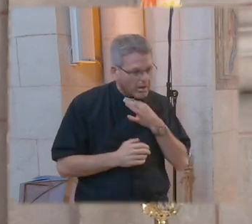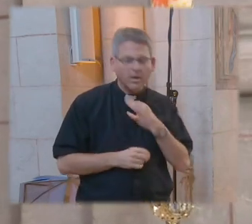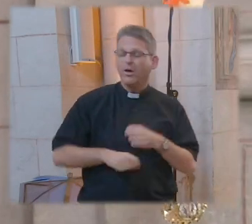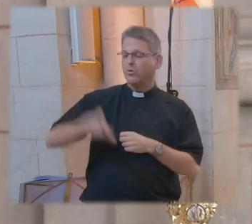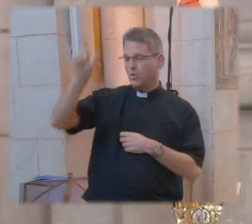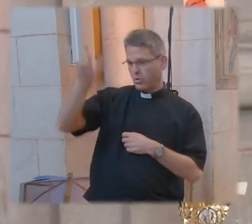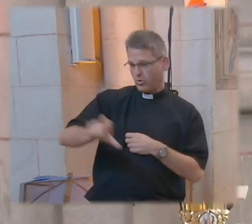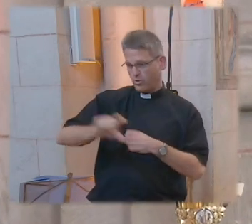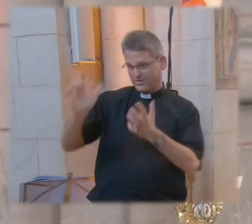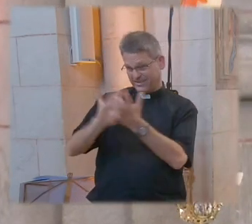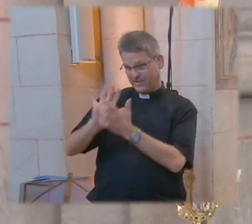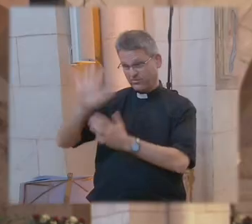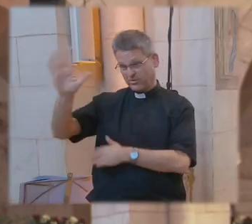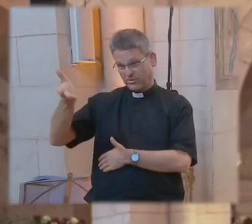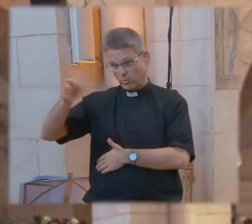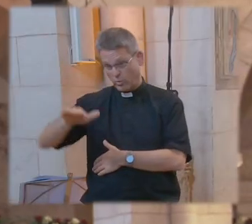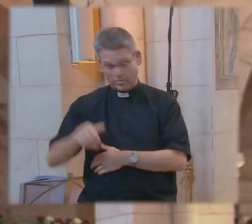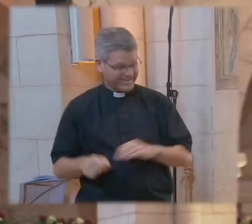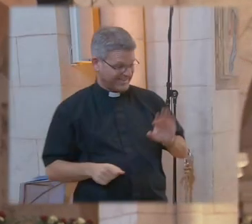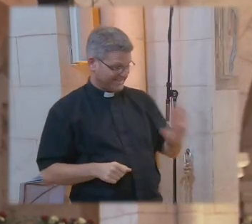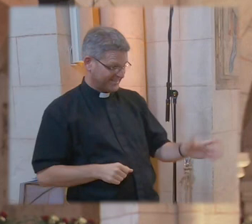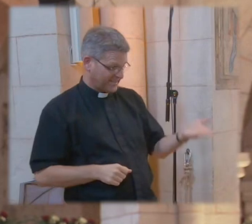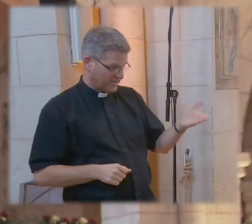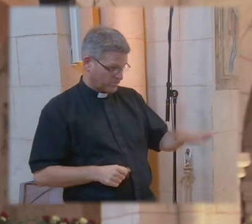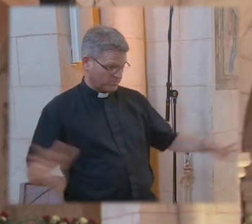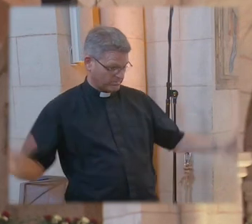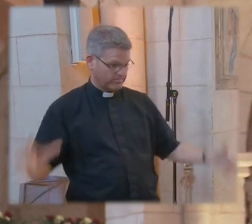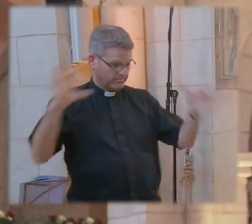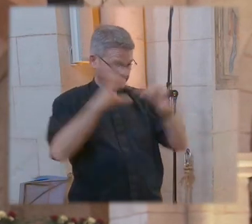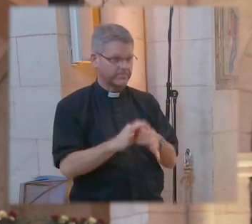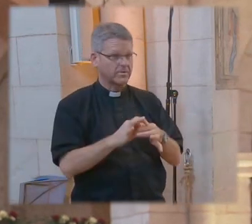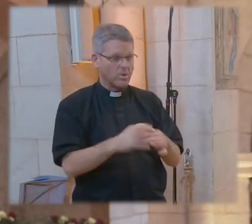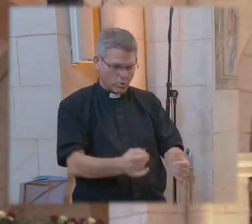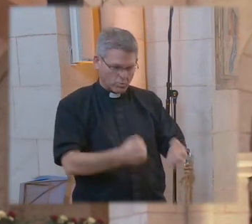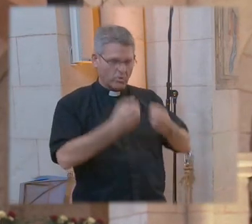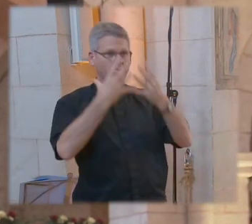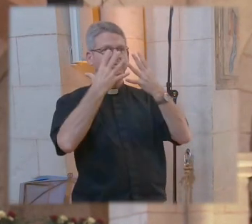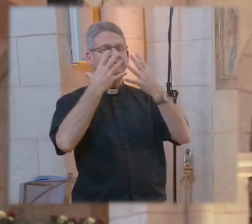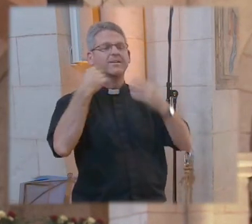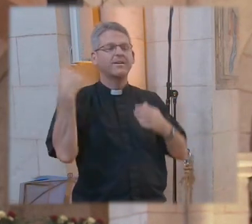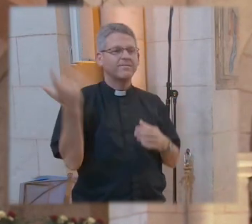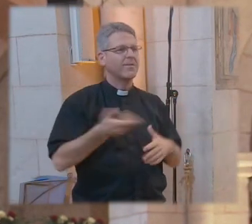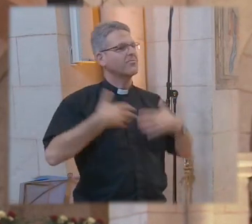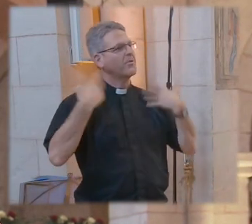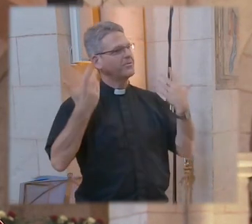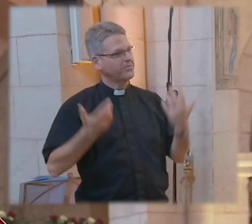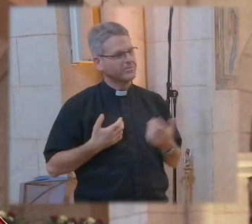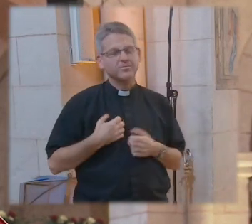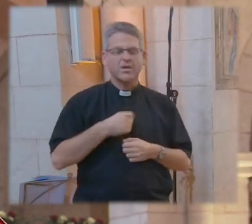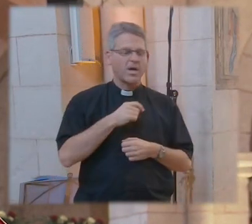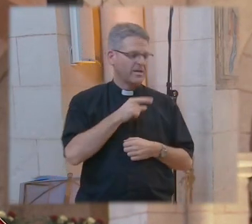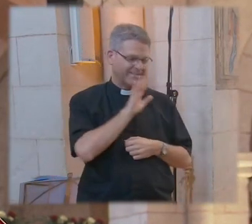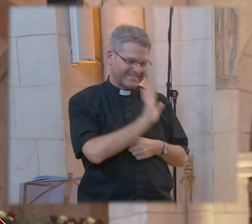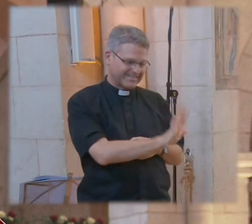des Martyriums leuchtet der tiefe Sinn auf, dass wir die Seligsprechung von Pater Richard Henkes